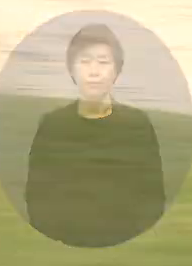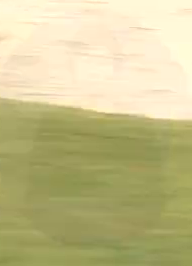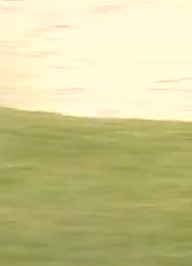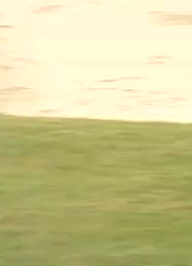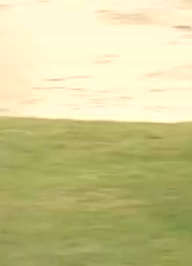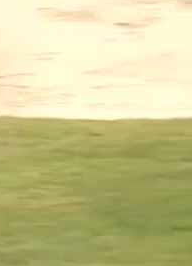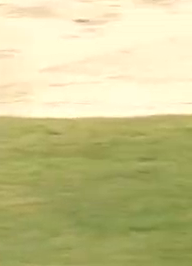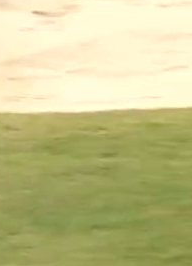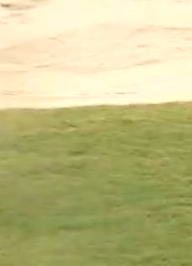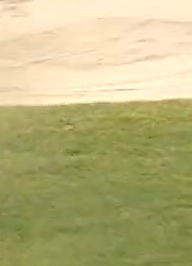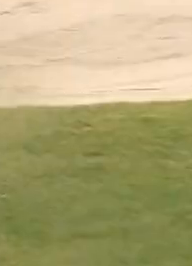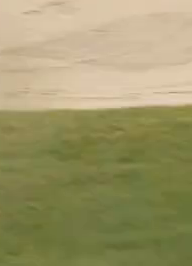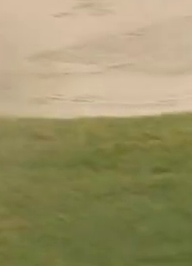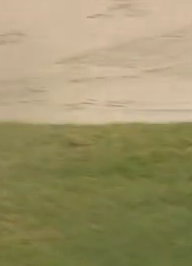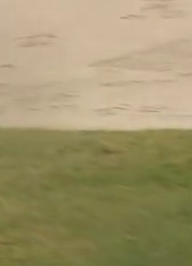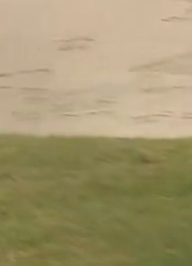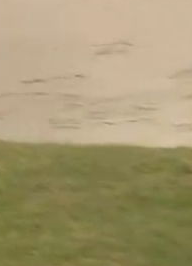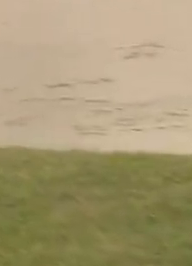가지마.